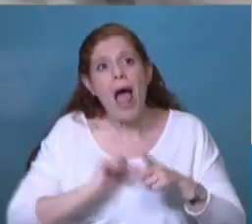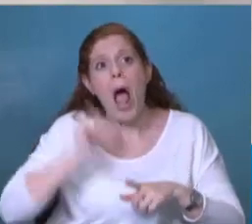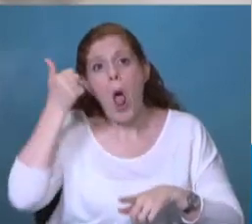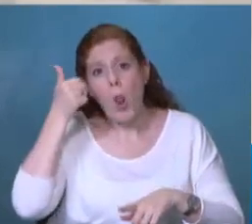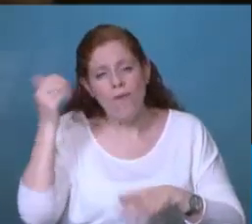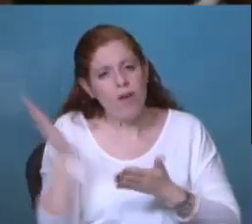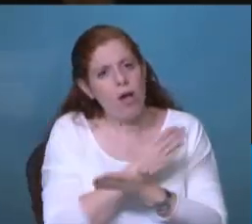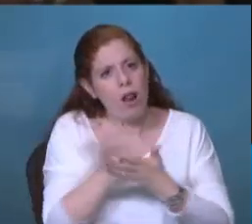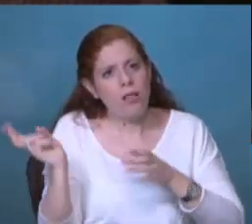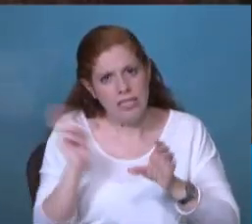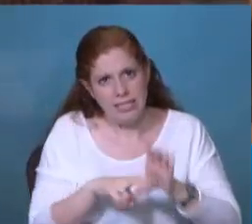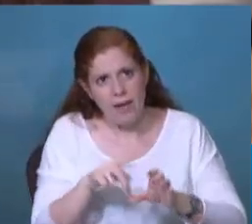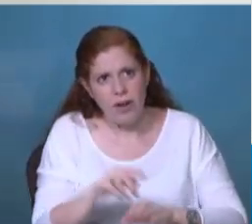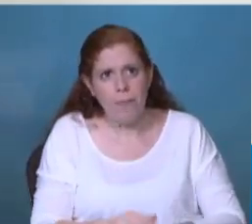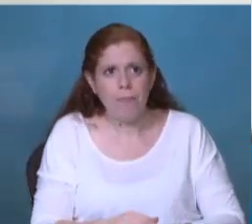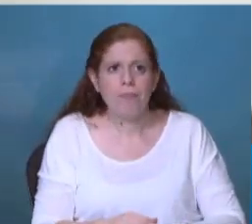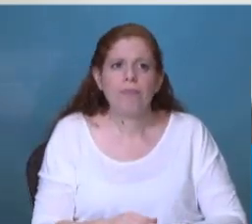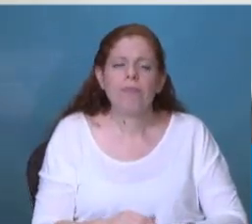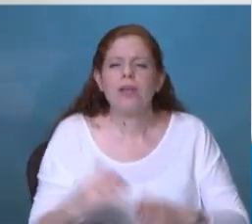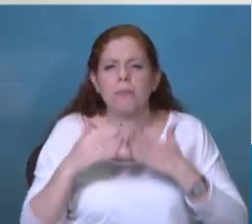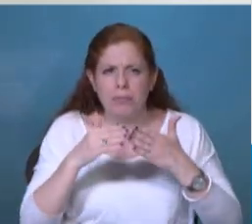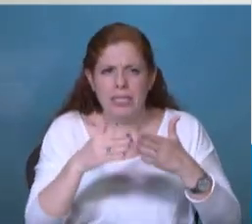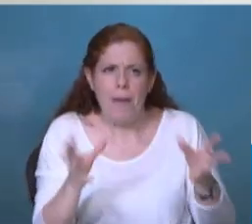החליט להצטרף עליהם.